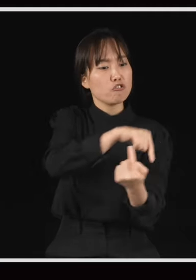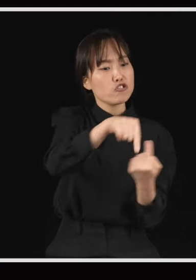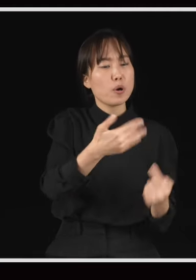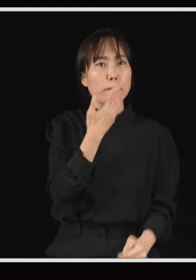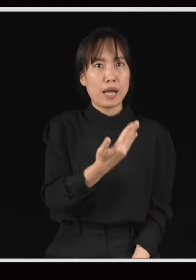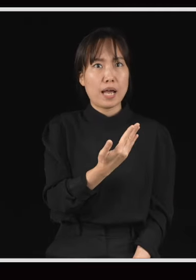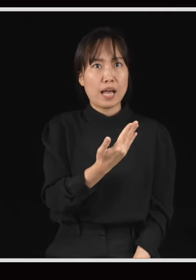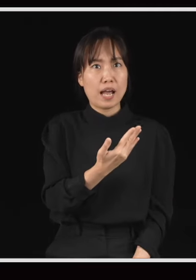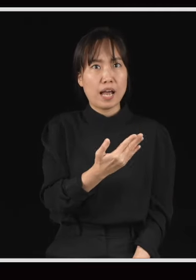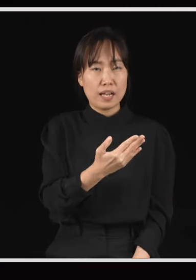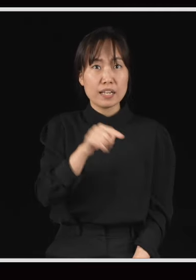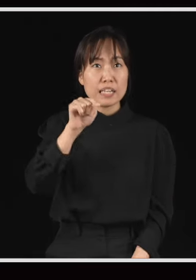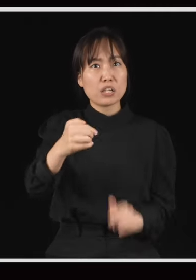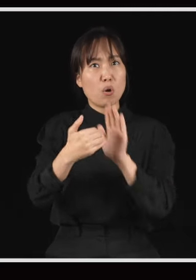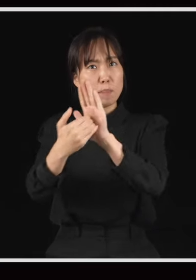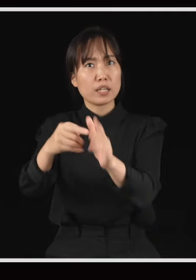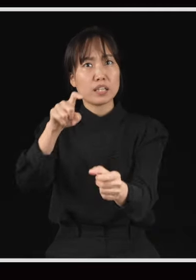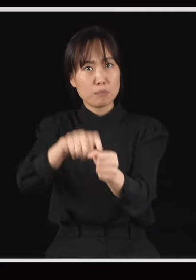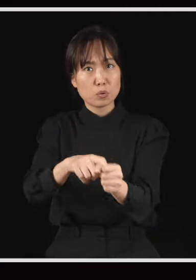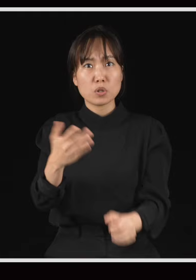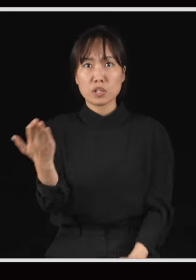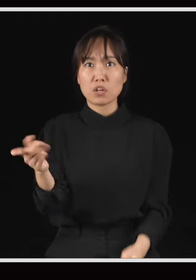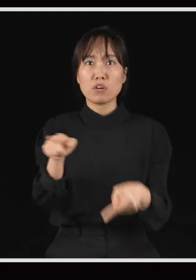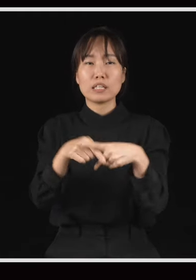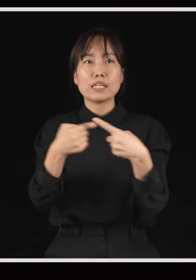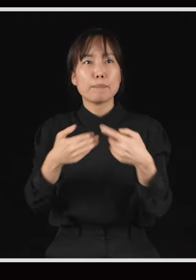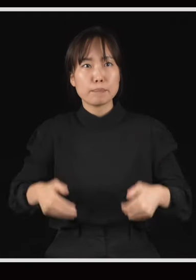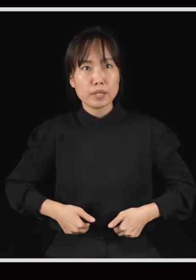우리를 지키기 위해서 이거를 이해를 해야 합니다.